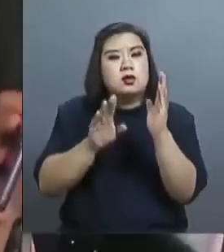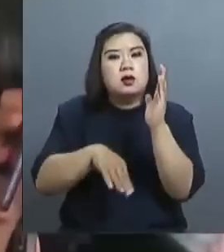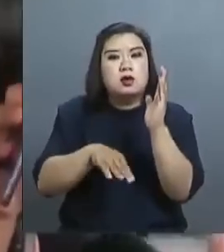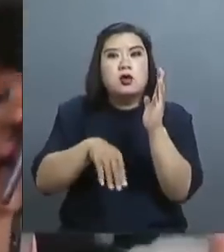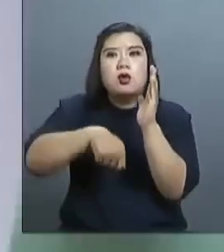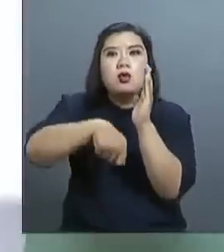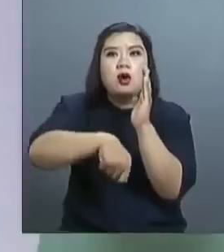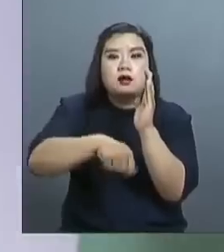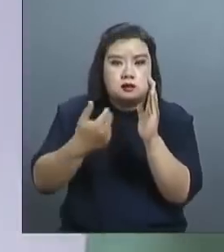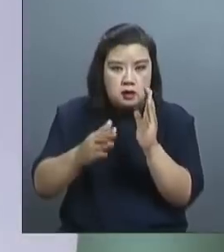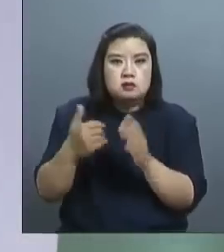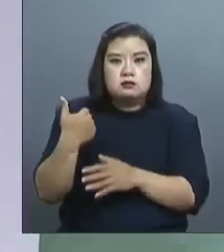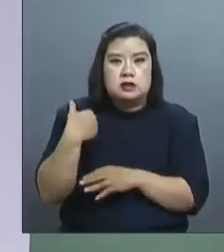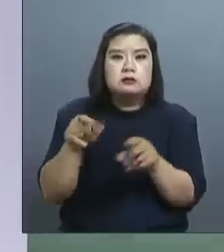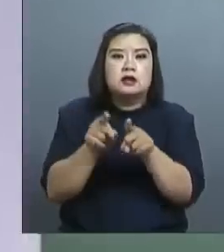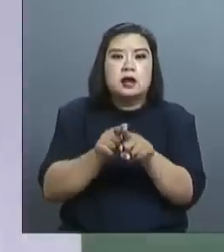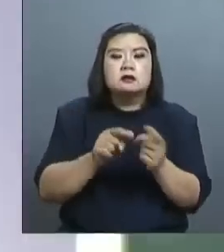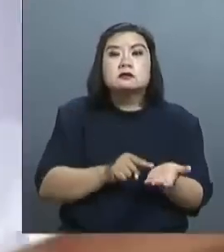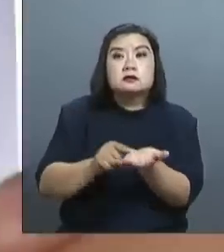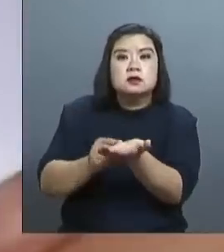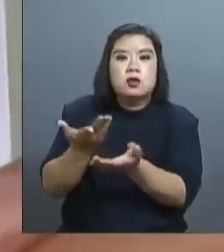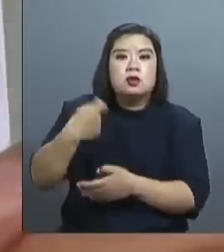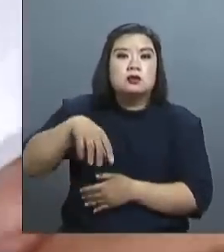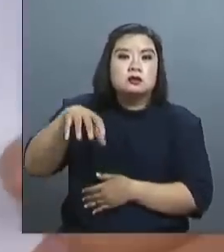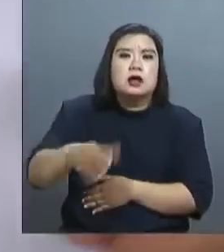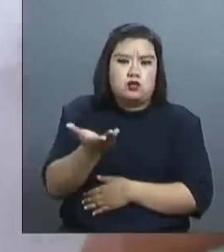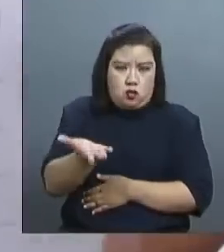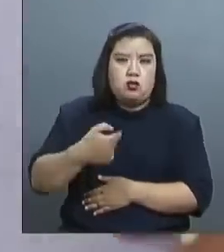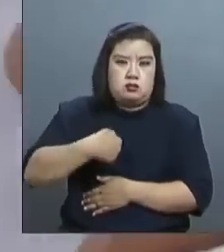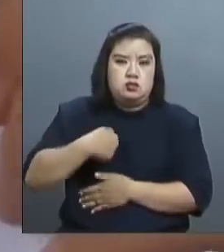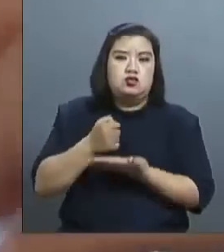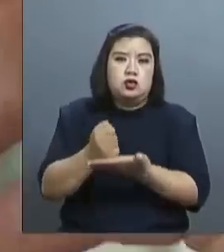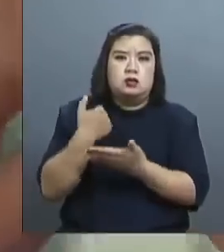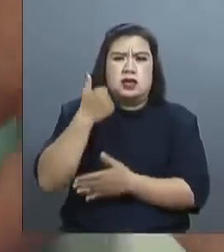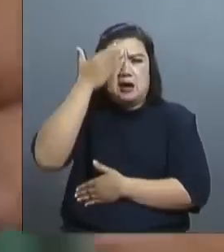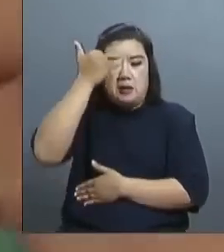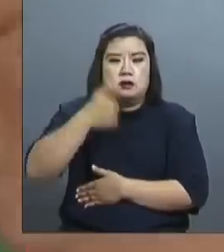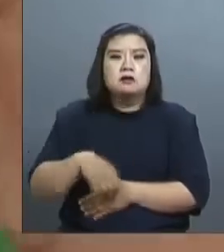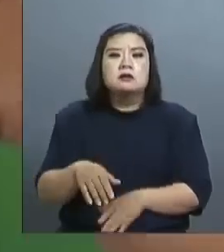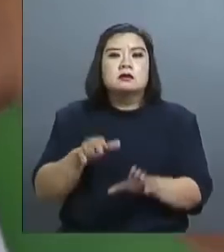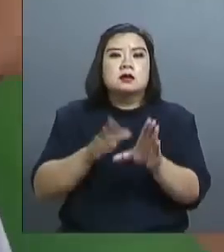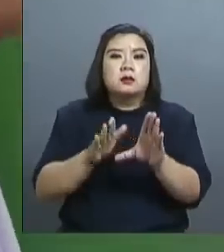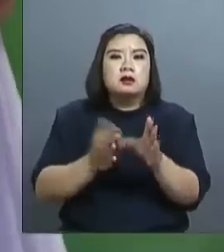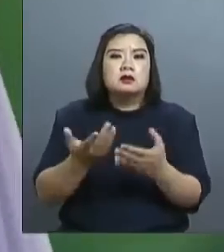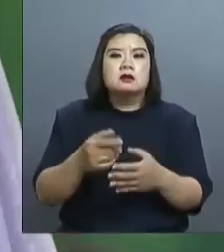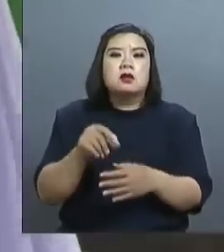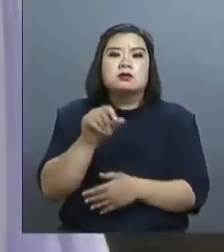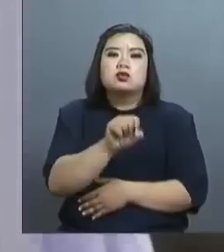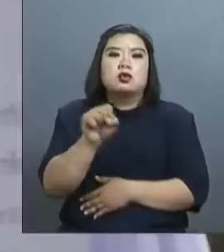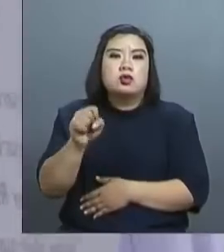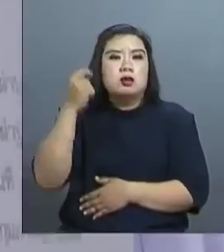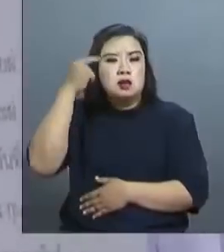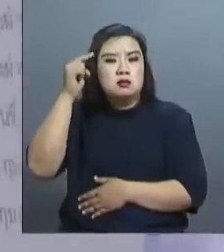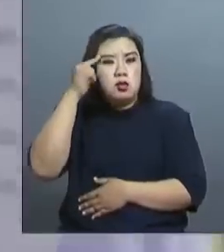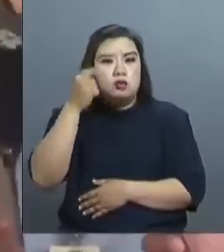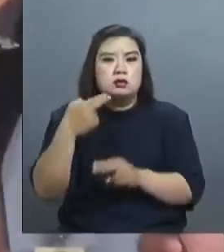ไทยรักษาชาติเข้ายื่นคำร้องต่อศาลรัฐธรรมนูญเพื่อขอความเป็นธรรมในสิทธิ์ลงเลือกตั้งของสมาชิกที่ไม่รับรู้กับเหตุการณ์ที่